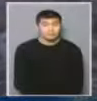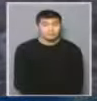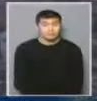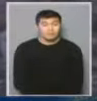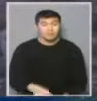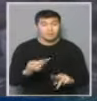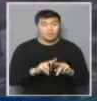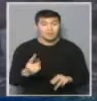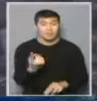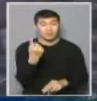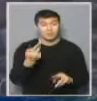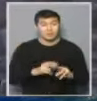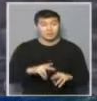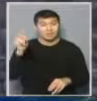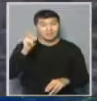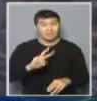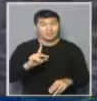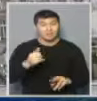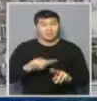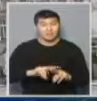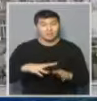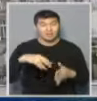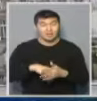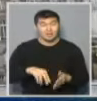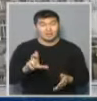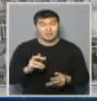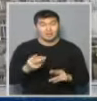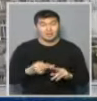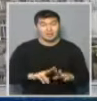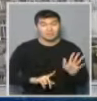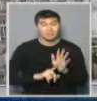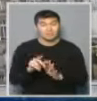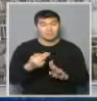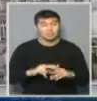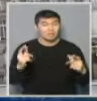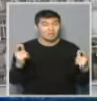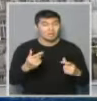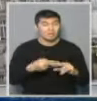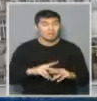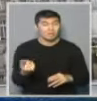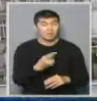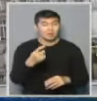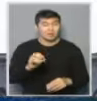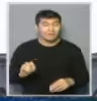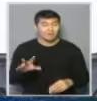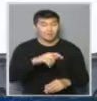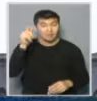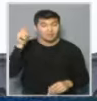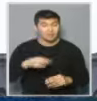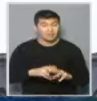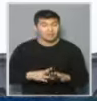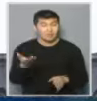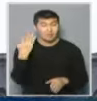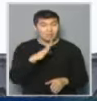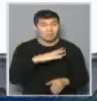Это первый официальный визит Касым-Жомарта Токаева в Бельгию. В целом, с начала пандемии, это первая поездка в Европу.